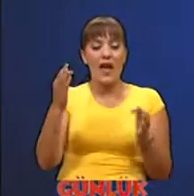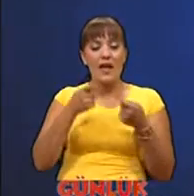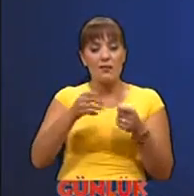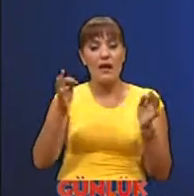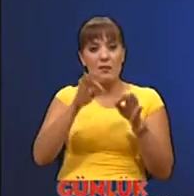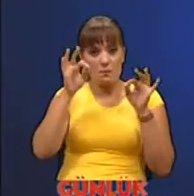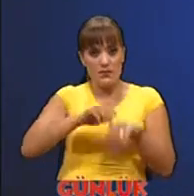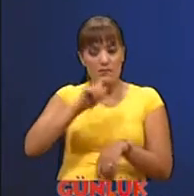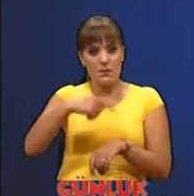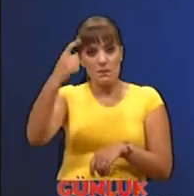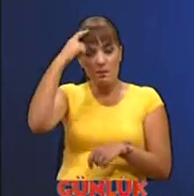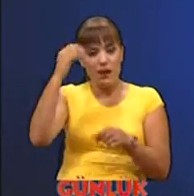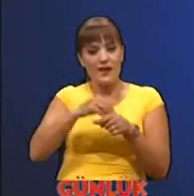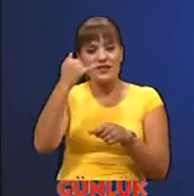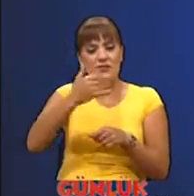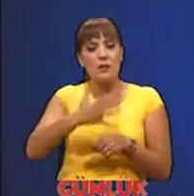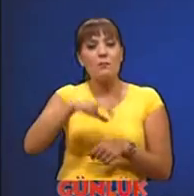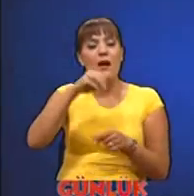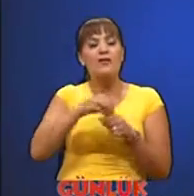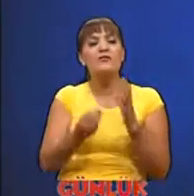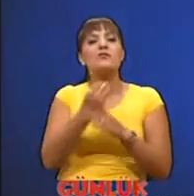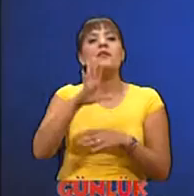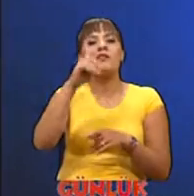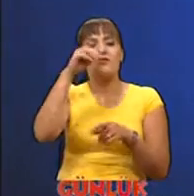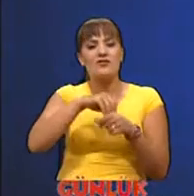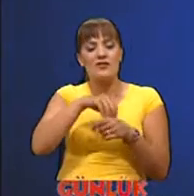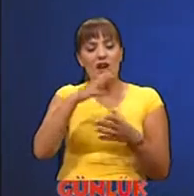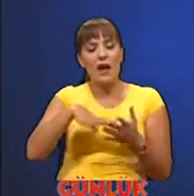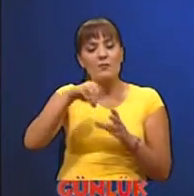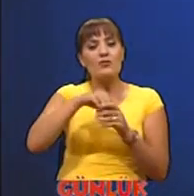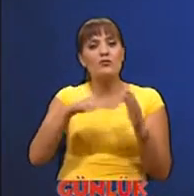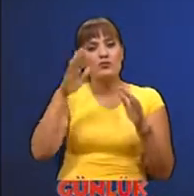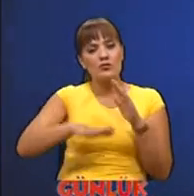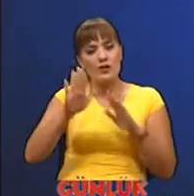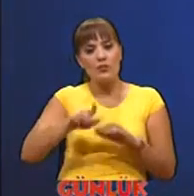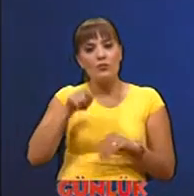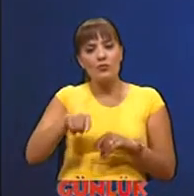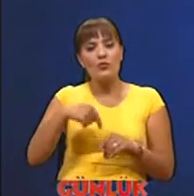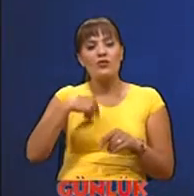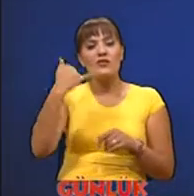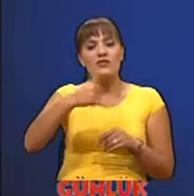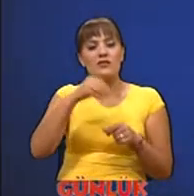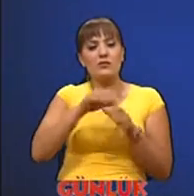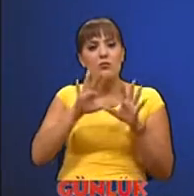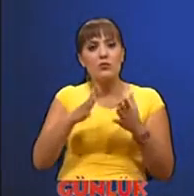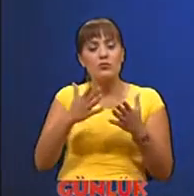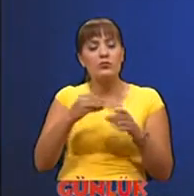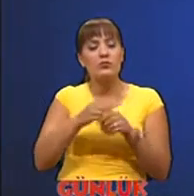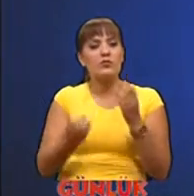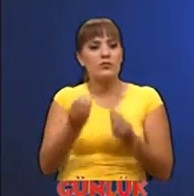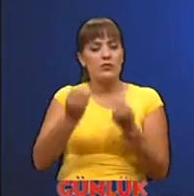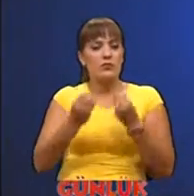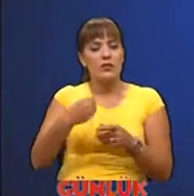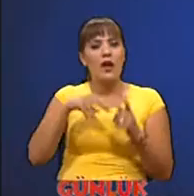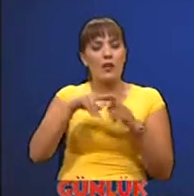erken başlanılması halinde beyinde işeme merkezi olgunlaşmadığı için kapasitenin düşük kaldığını, bunun da mesanede bozukluklara yol açtığını ifade